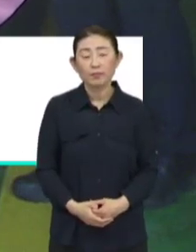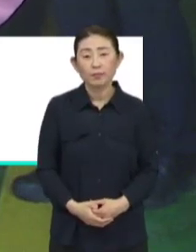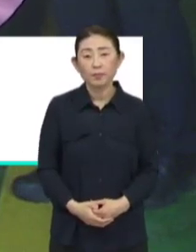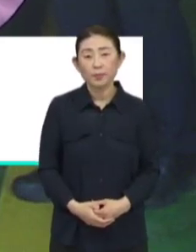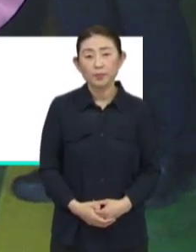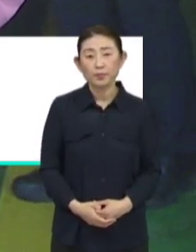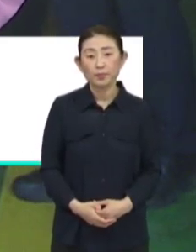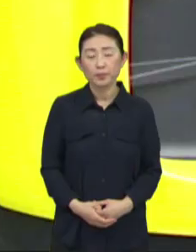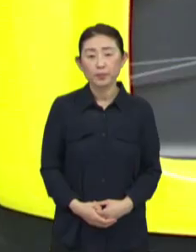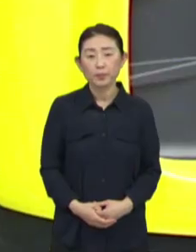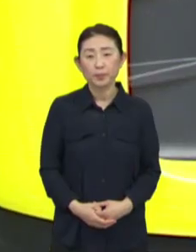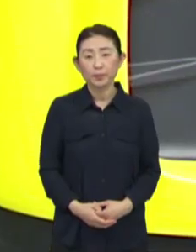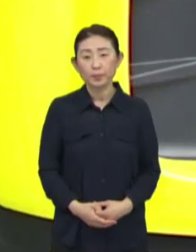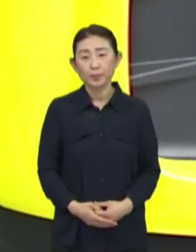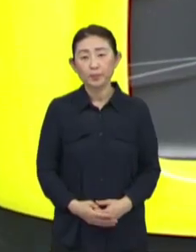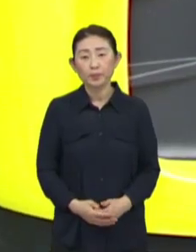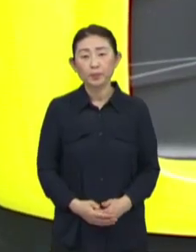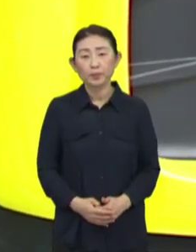보도입니다.